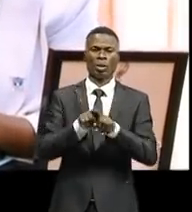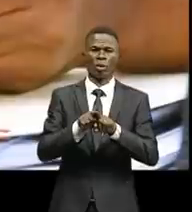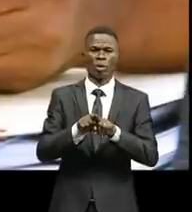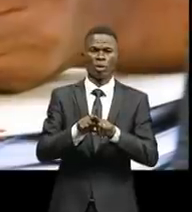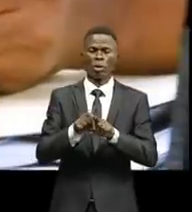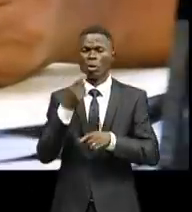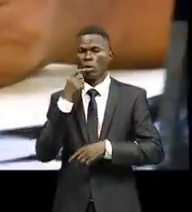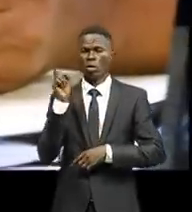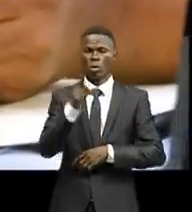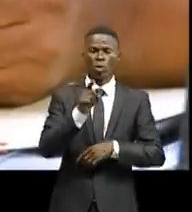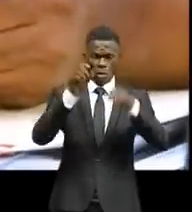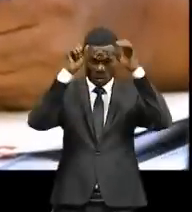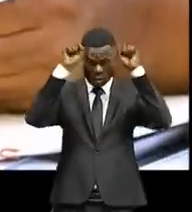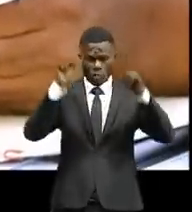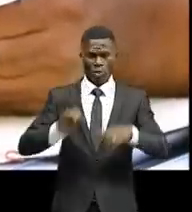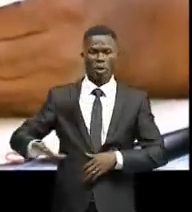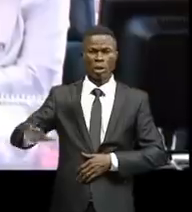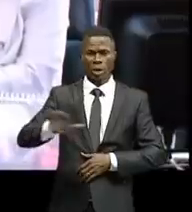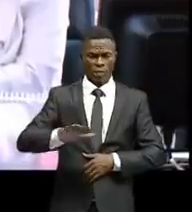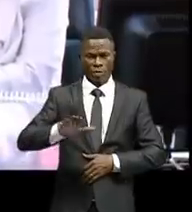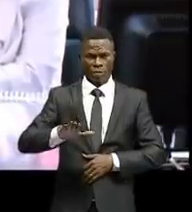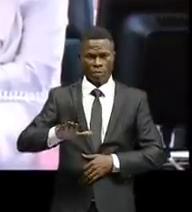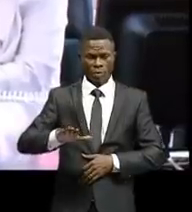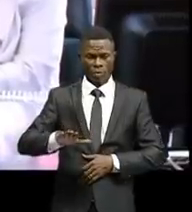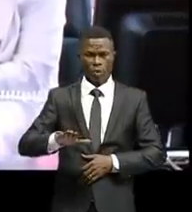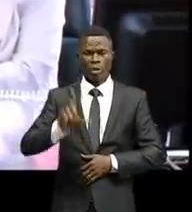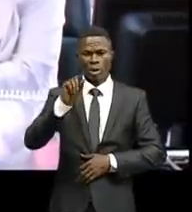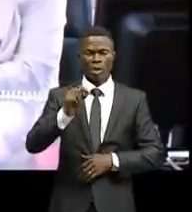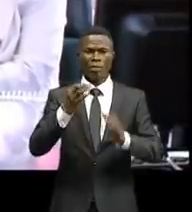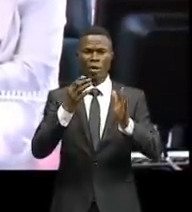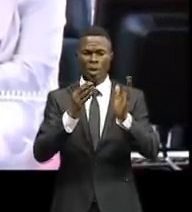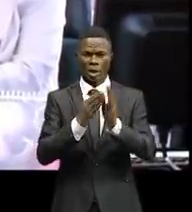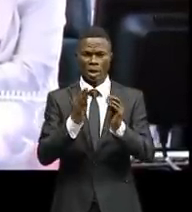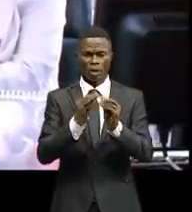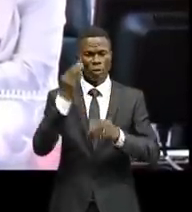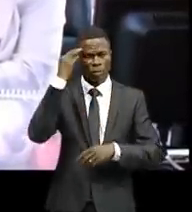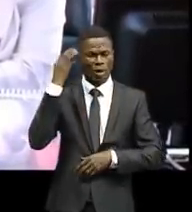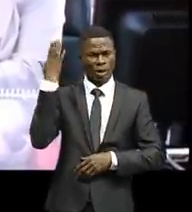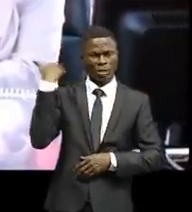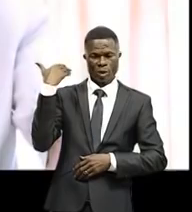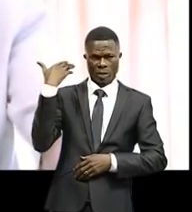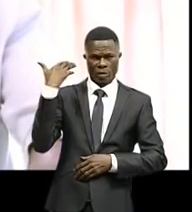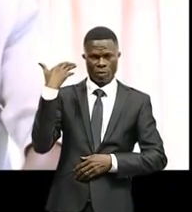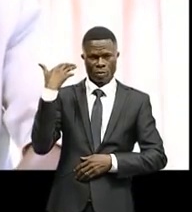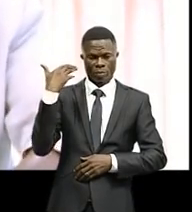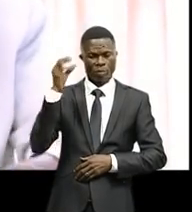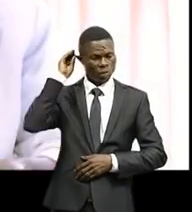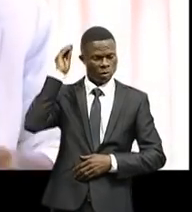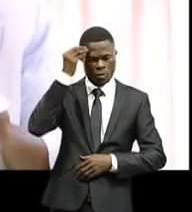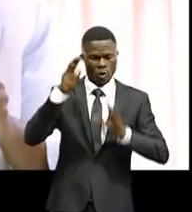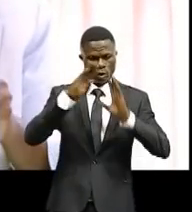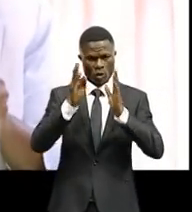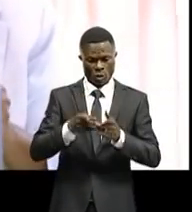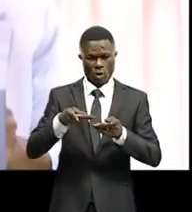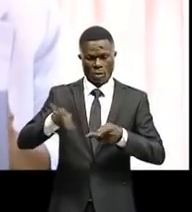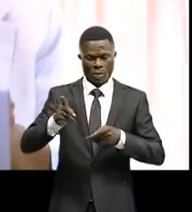aux instructions du président de la République données lors de la 20e réunion du Conseil des ministres. Rappelant que tout permis